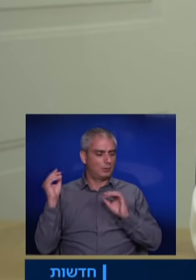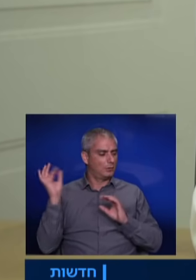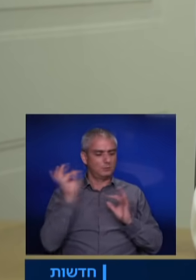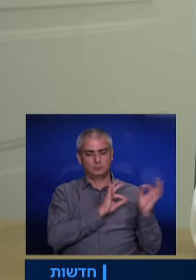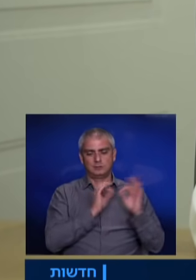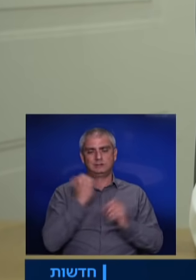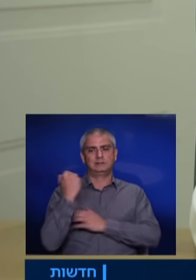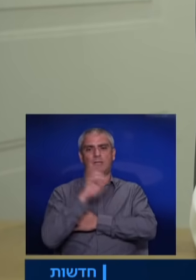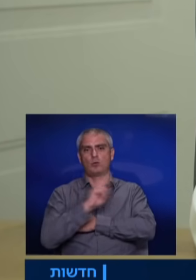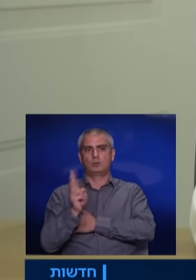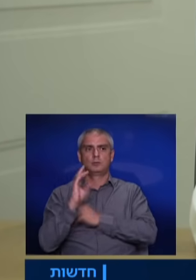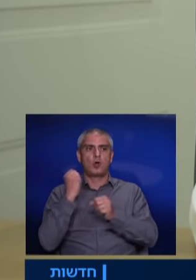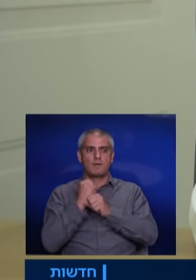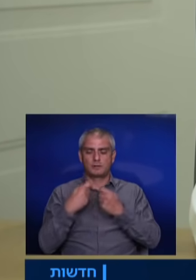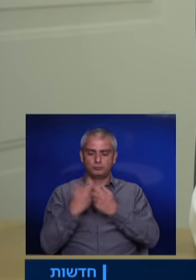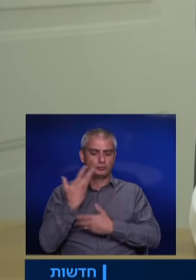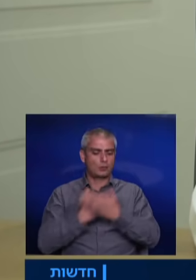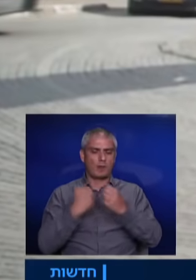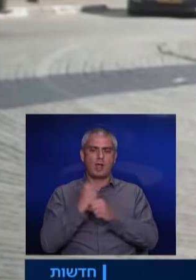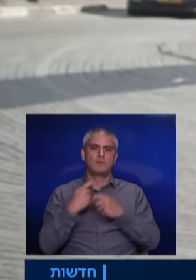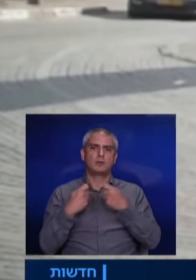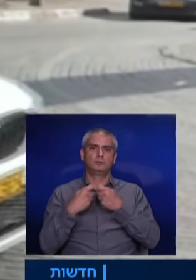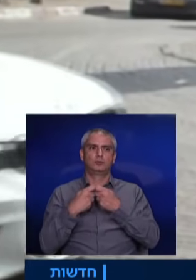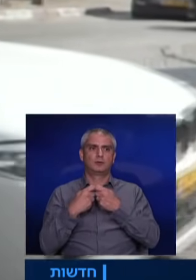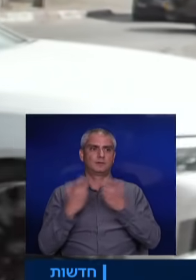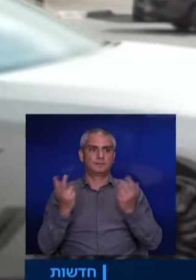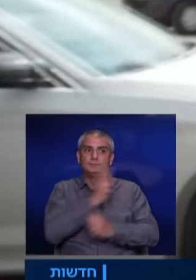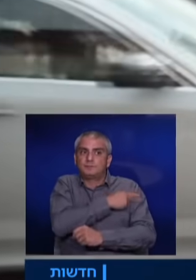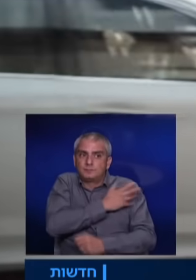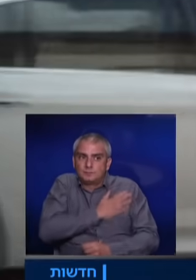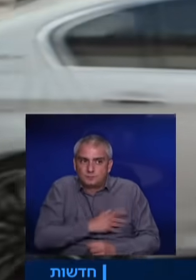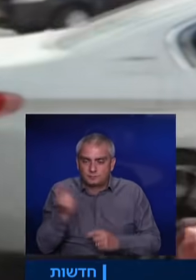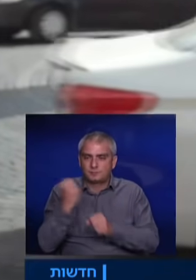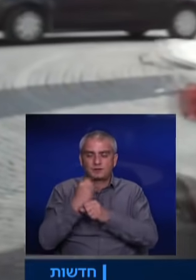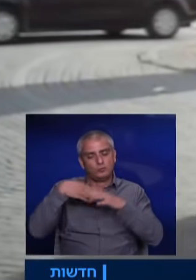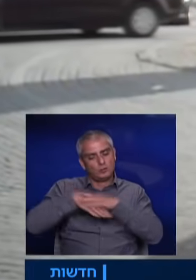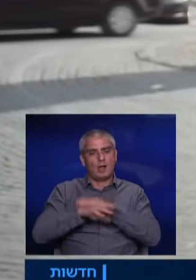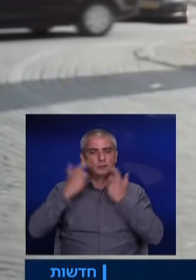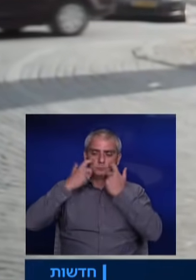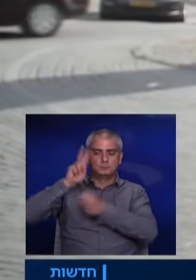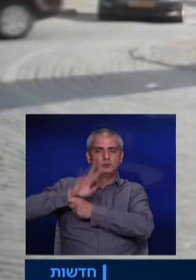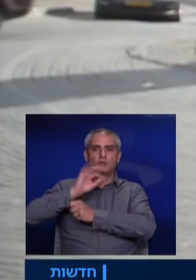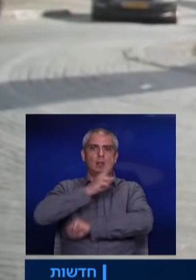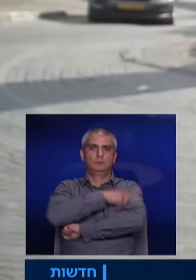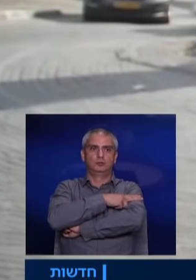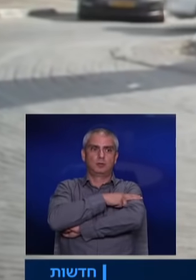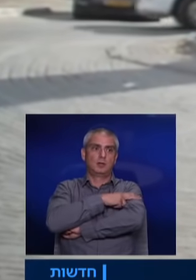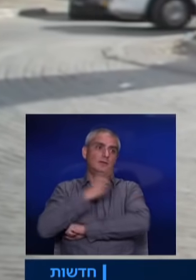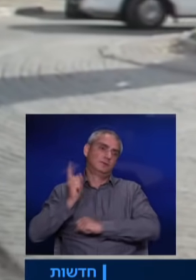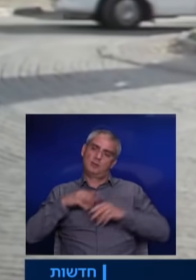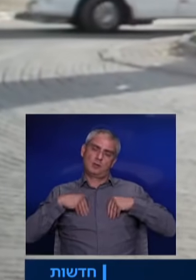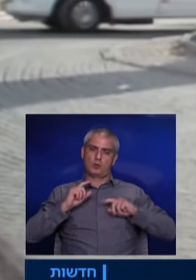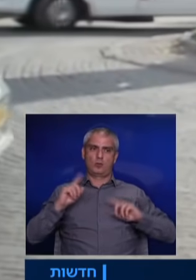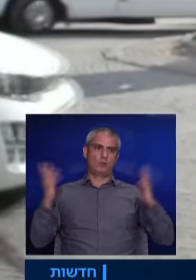השני, עובדים בשיתוף פעולה בעבודה משותפת. המשטרה רוצה שהם יעבדו תחת חסות המשטרה, וזה לא